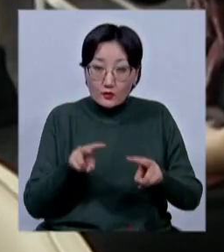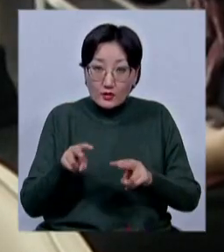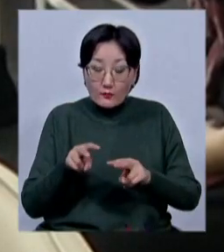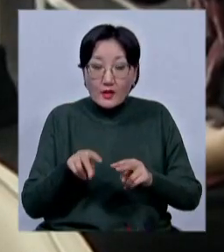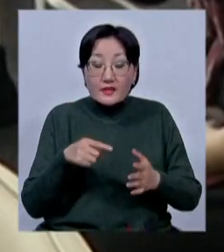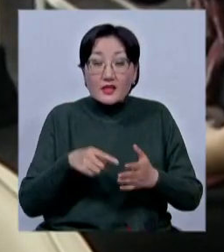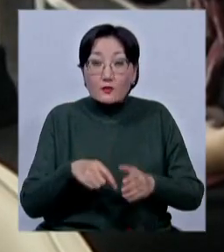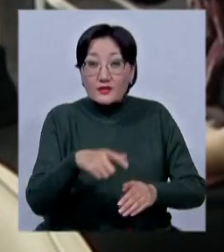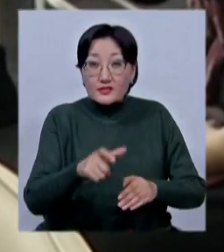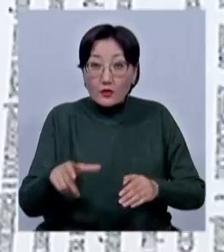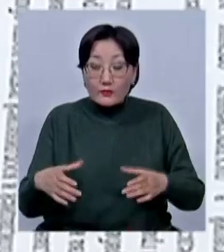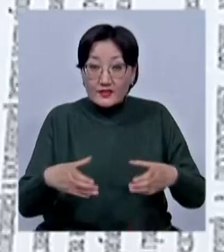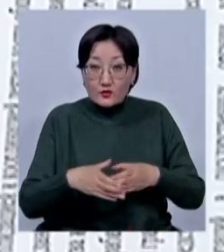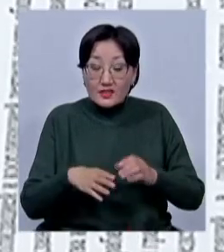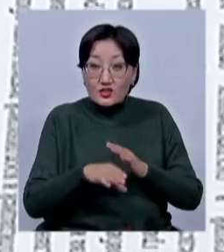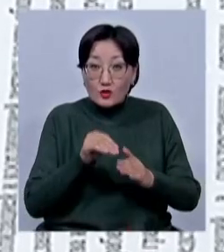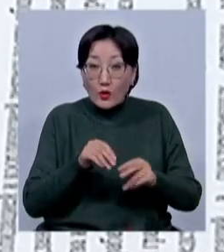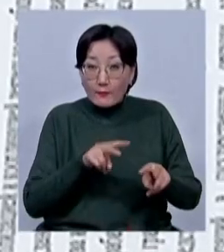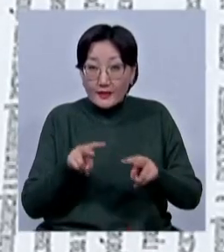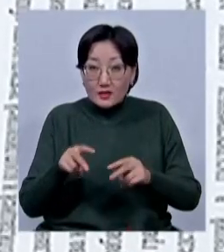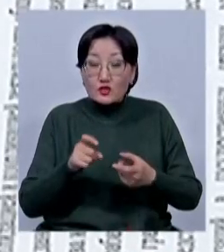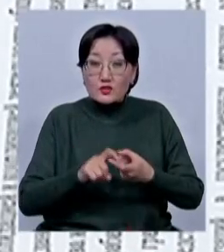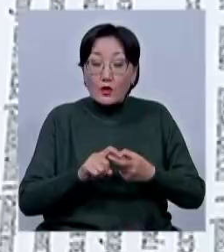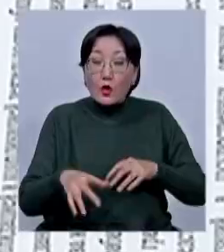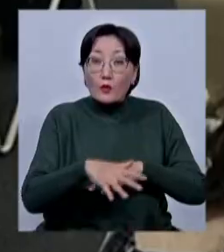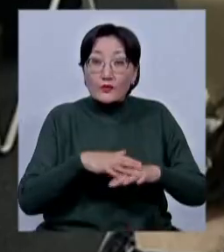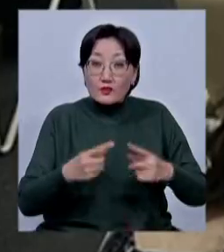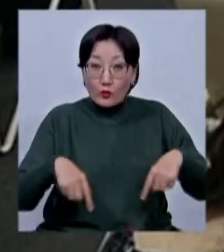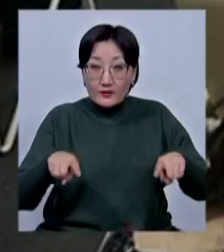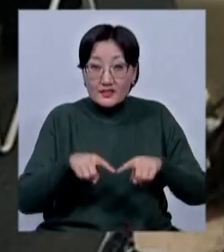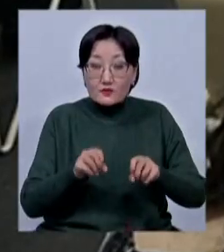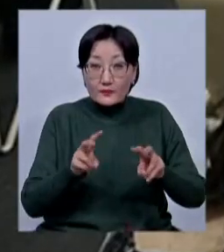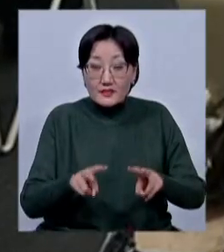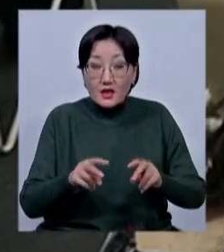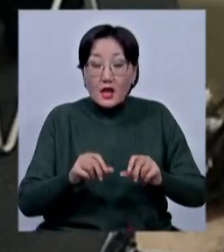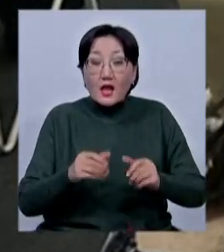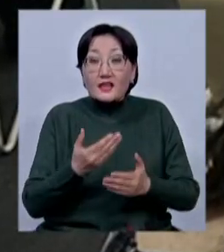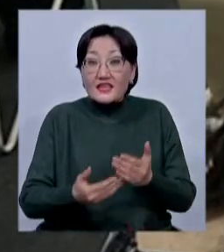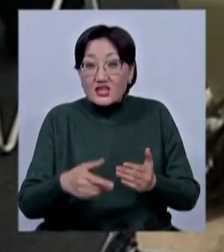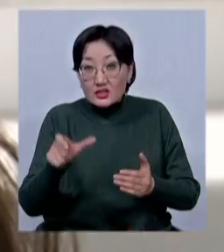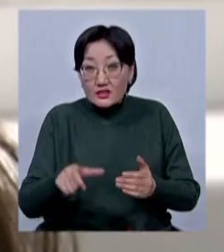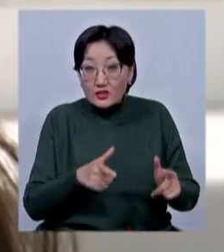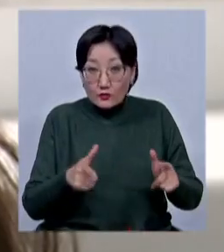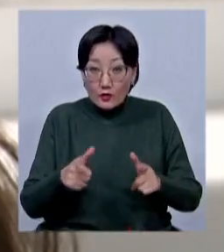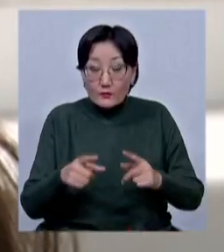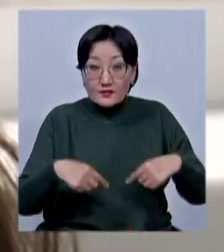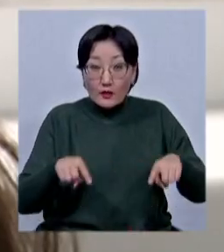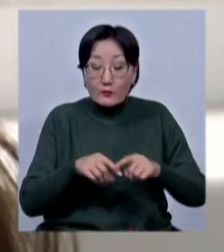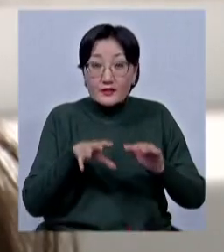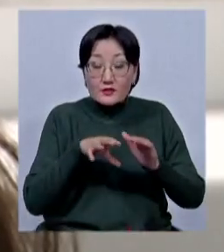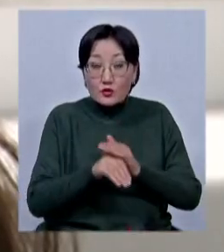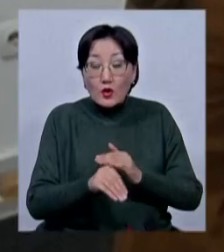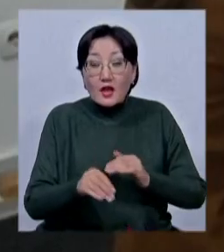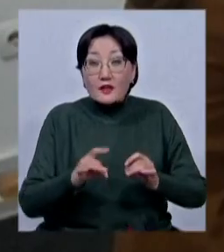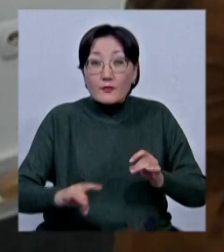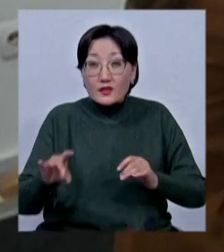мақсатында қалалық азаматтық альянсының сайлауды бақылау жөніндегі қоғамдық орталығы арнайы кеңесшілер дайындауда. Ол үшін орталық базасында